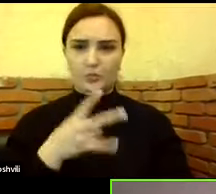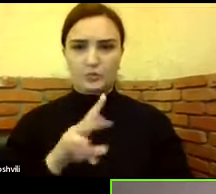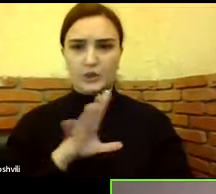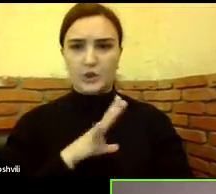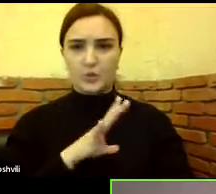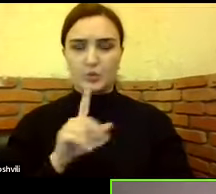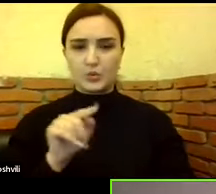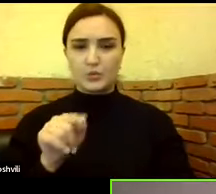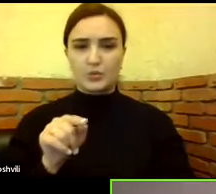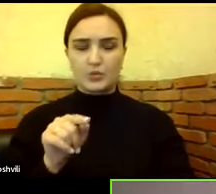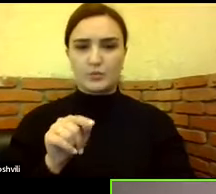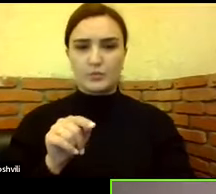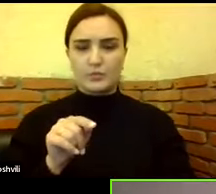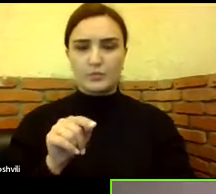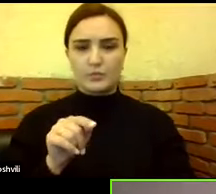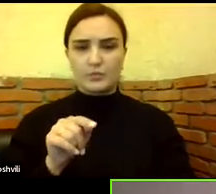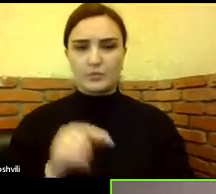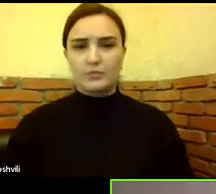ბოლომდე გავუგებ